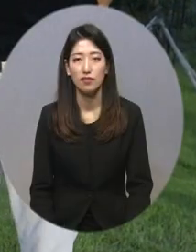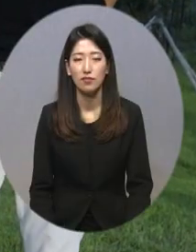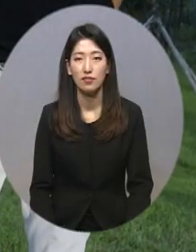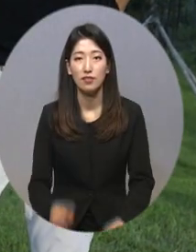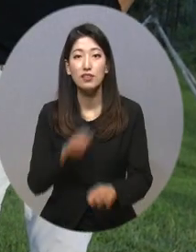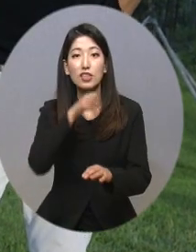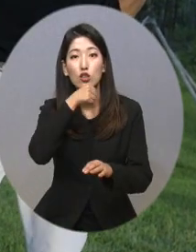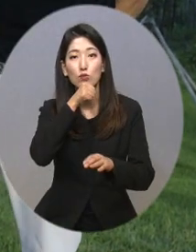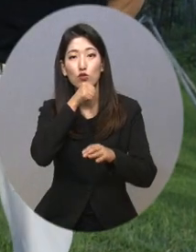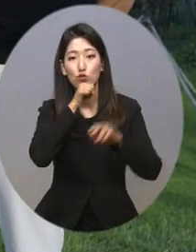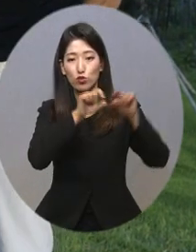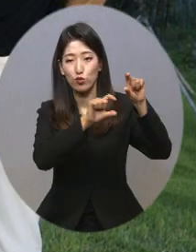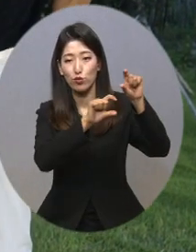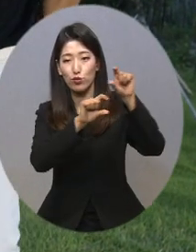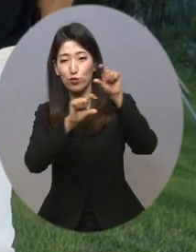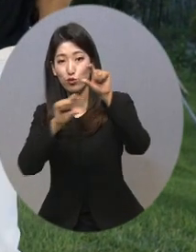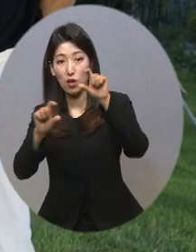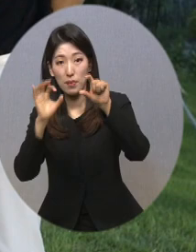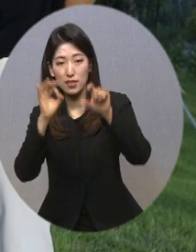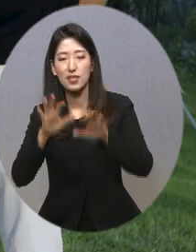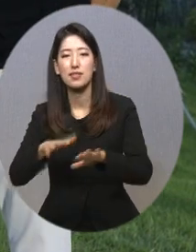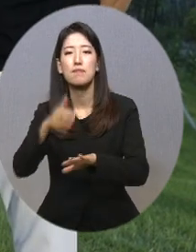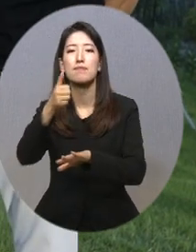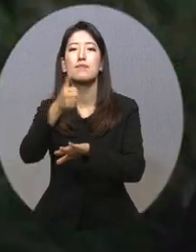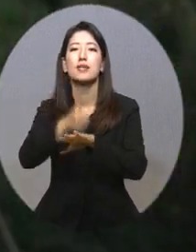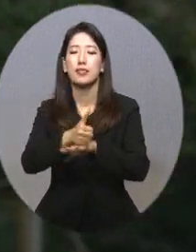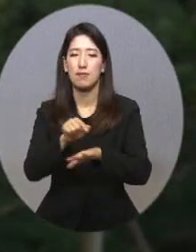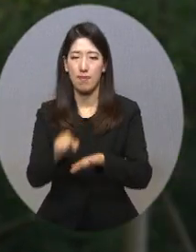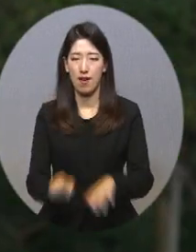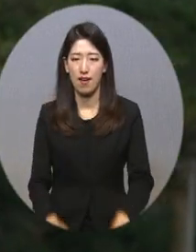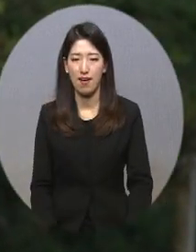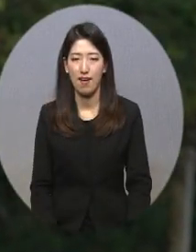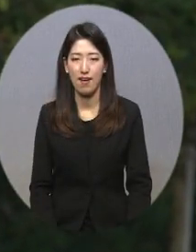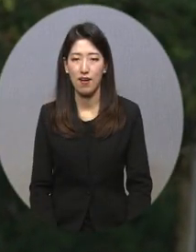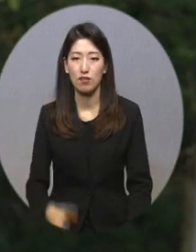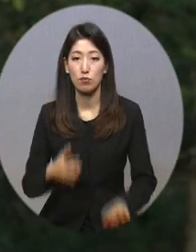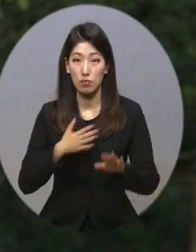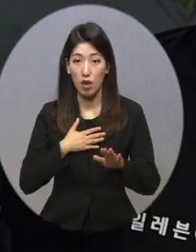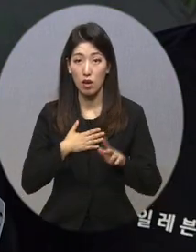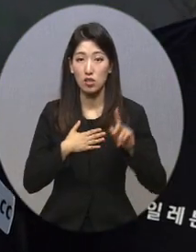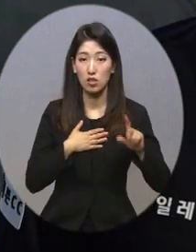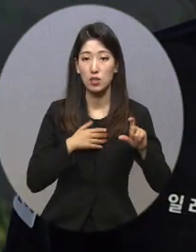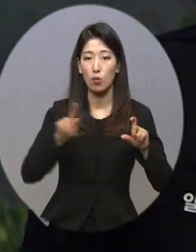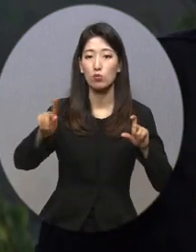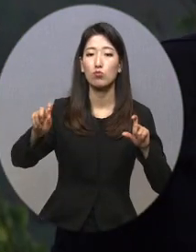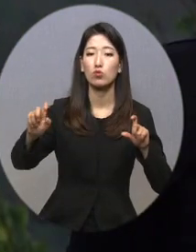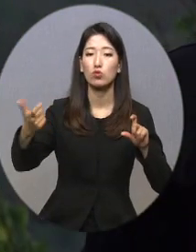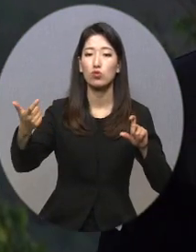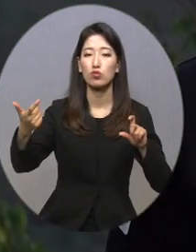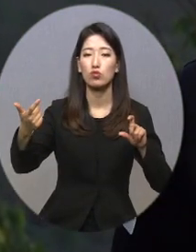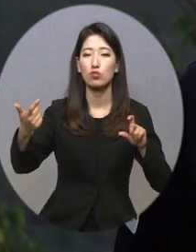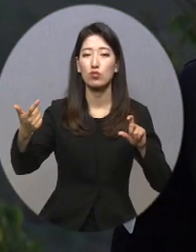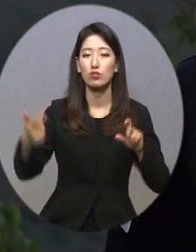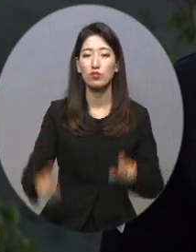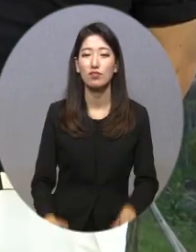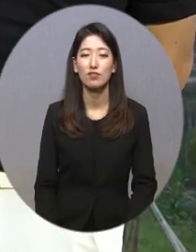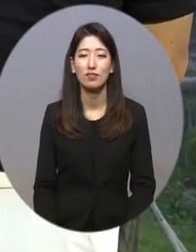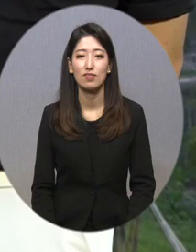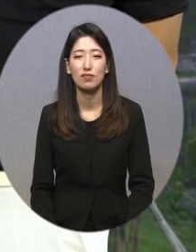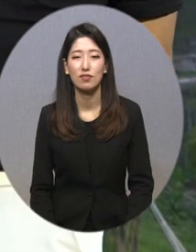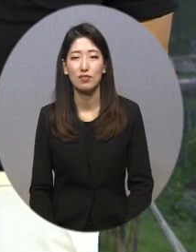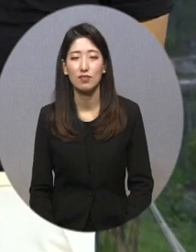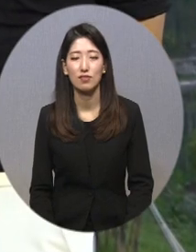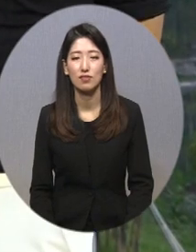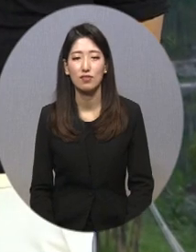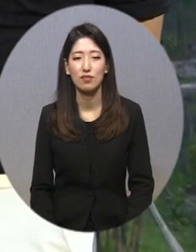어느덧 막걸리 왔네. 날 이렇게 누워 지금. 장난 아니야. 완전 쫄깃쫄깃해요. 어. 내가 이기고 있어 지금. 오빠는 이기고 있어도